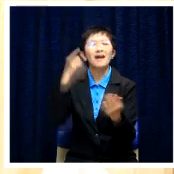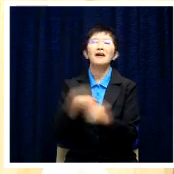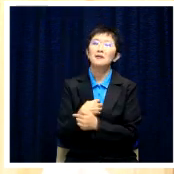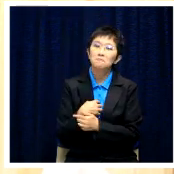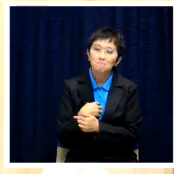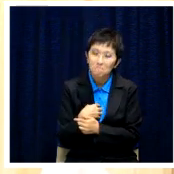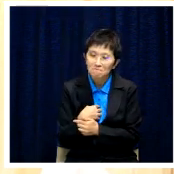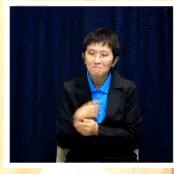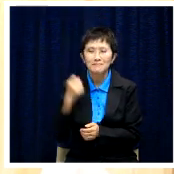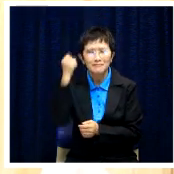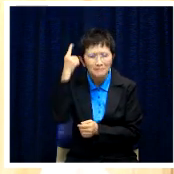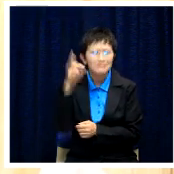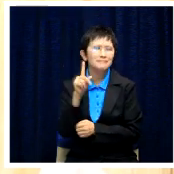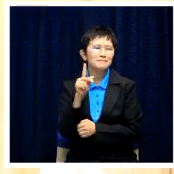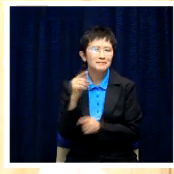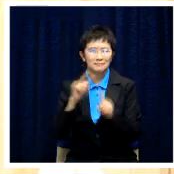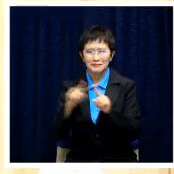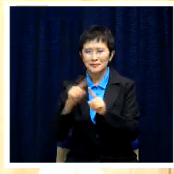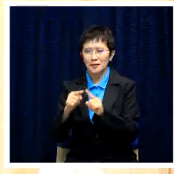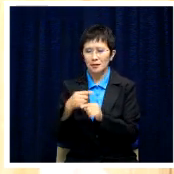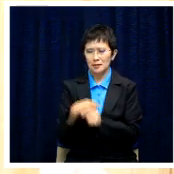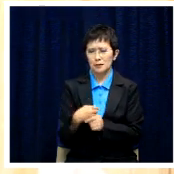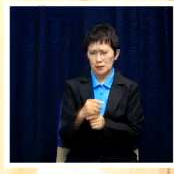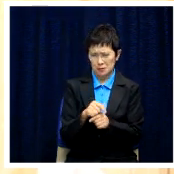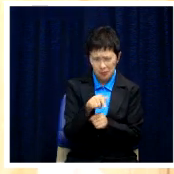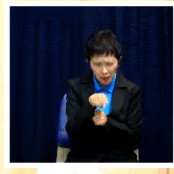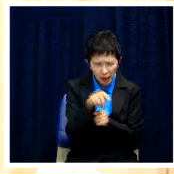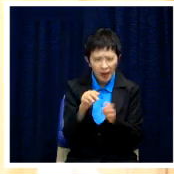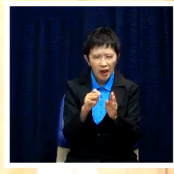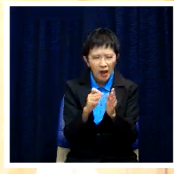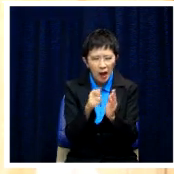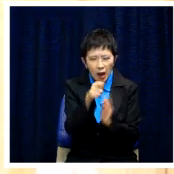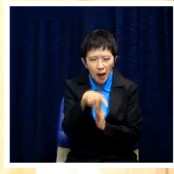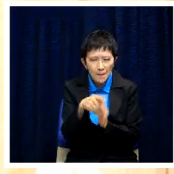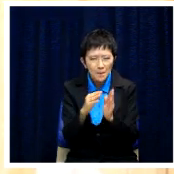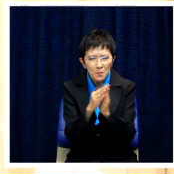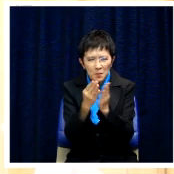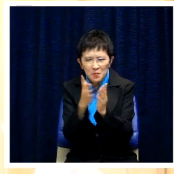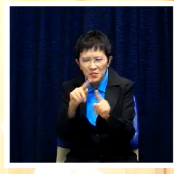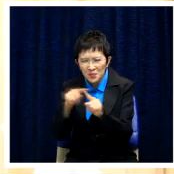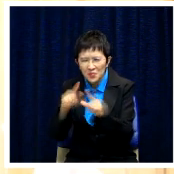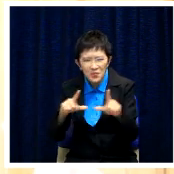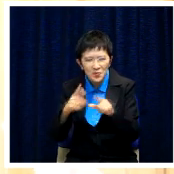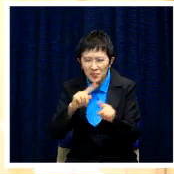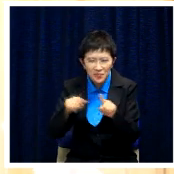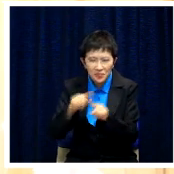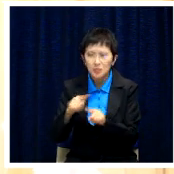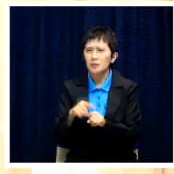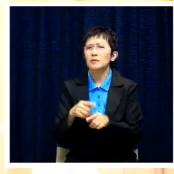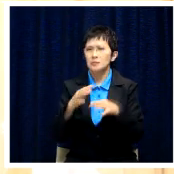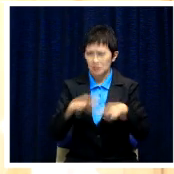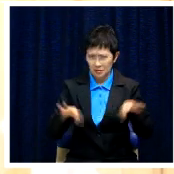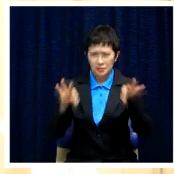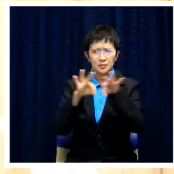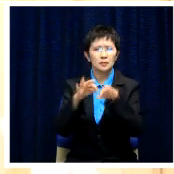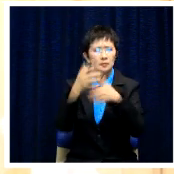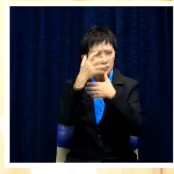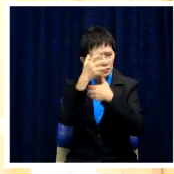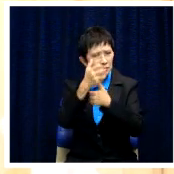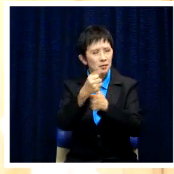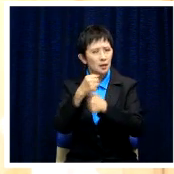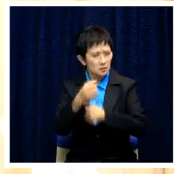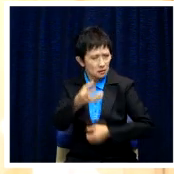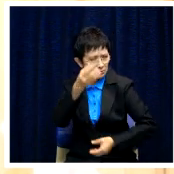เทศนะคะแล้วก็รู้เท่าทันดิจิทัลจึงเป็นเรื่องที่เราต้องให้ความสนใจใส่ใจแล้วก็ต้องเรียน